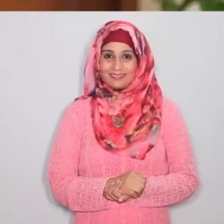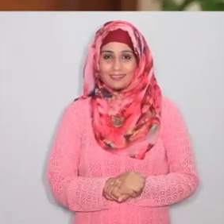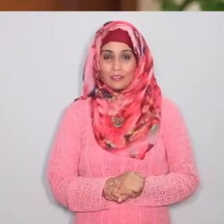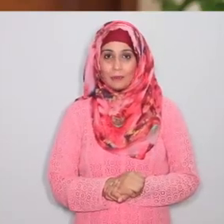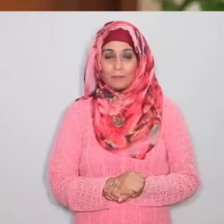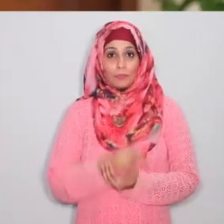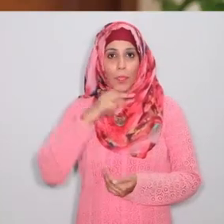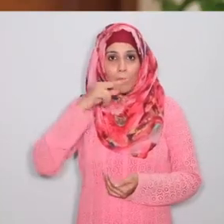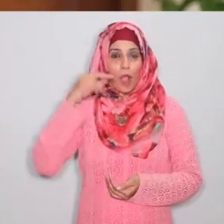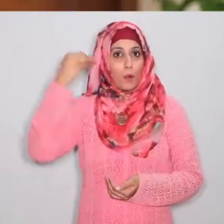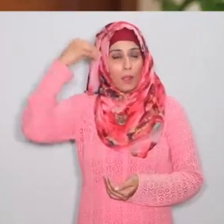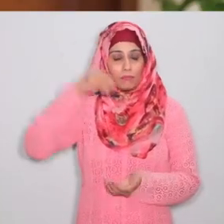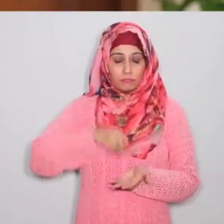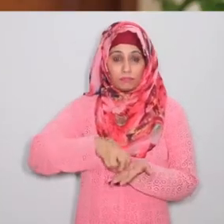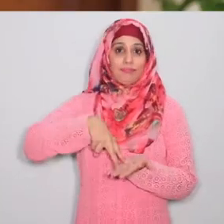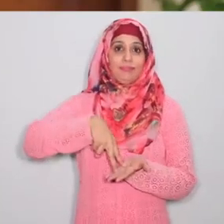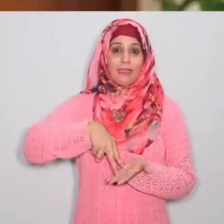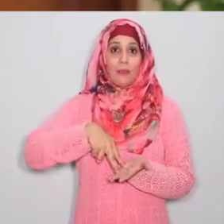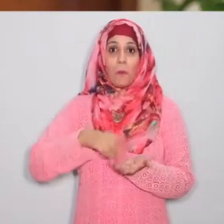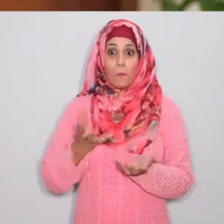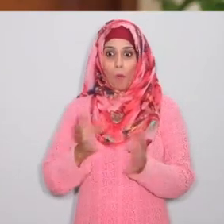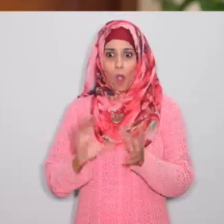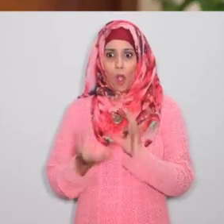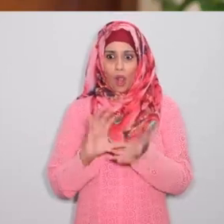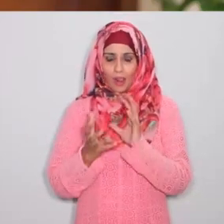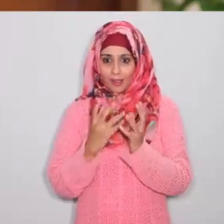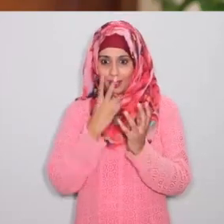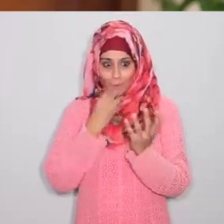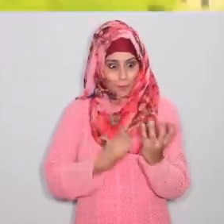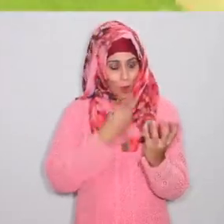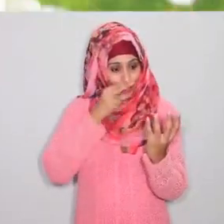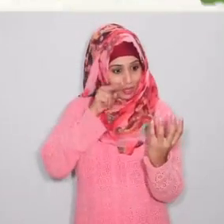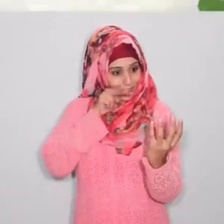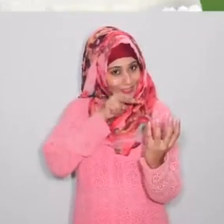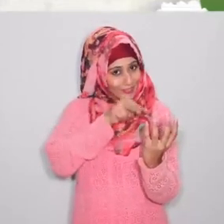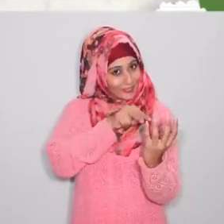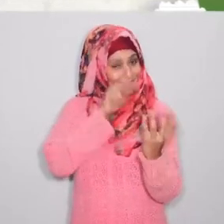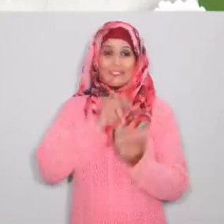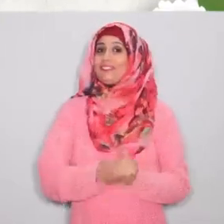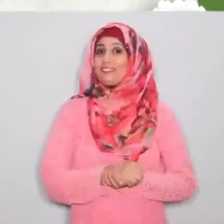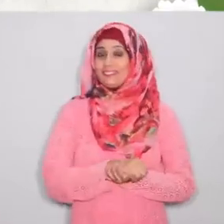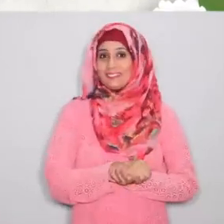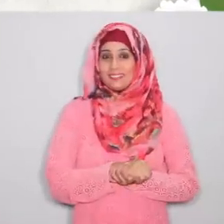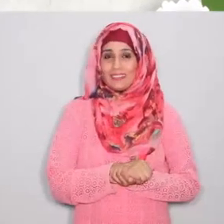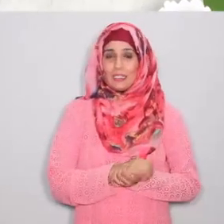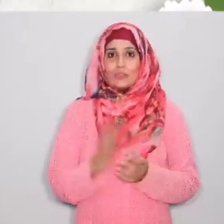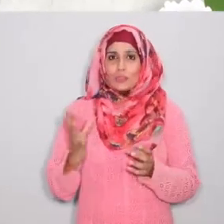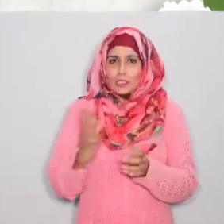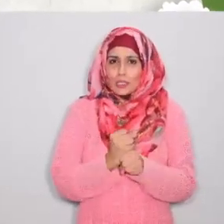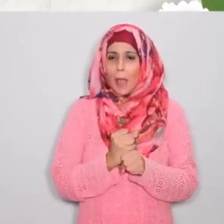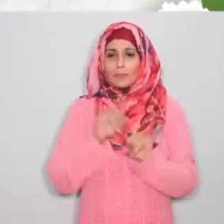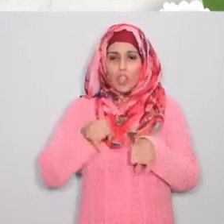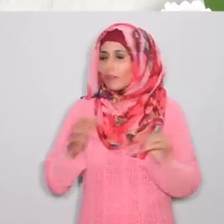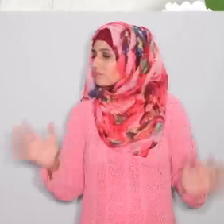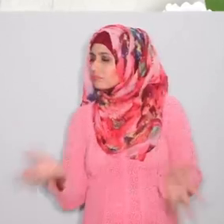नोनी खड़ा हुआ, गेंद उठाई और शौक से उसे देखने लगा। सब खेल ही रहे